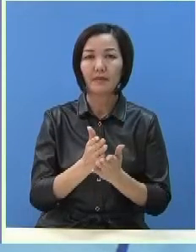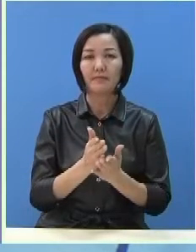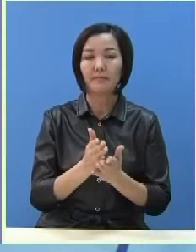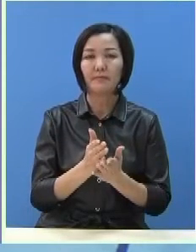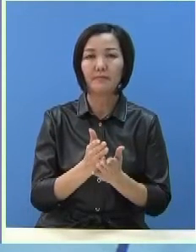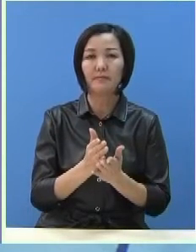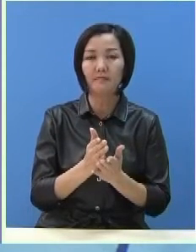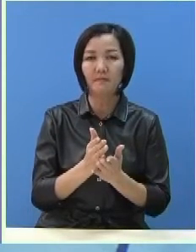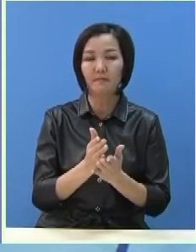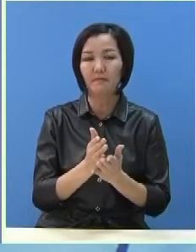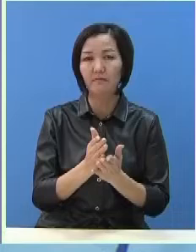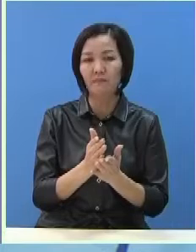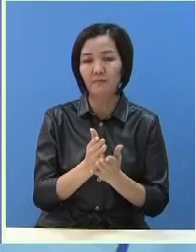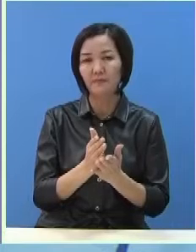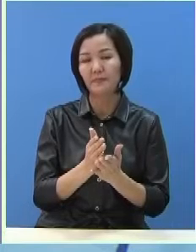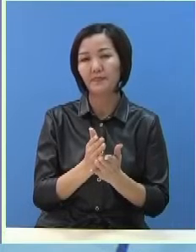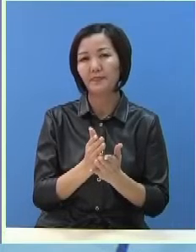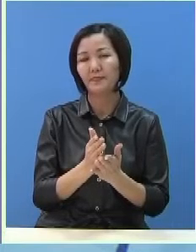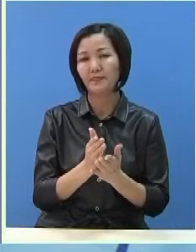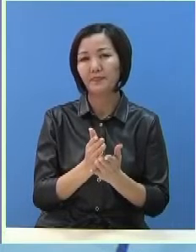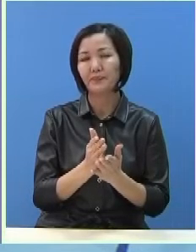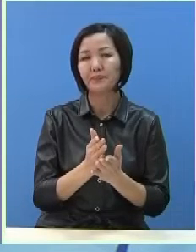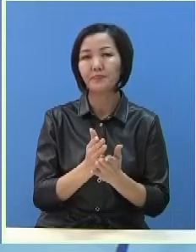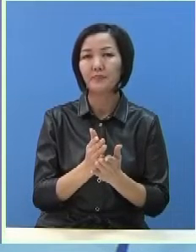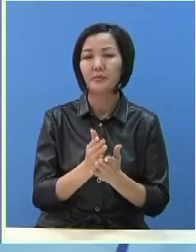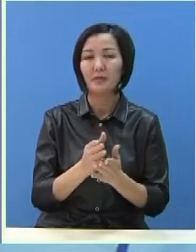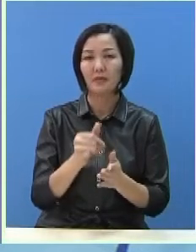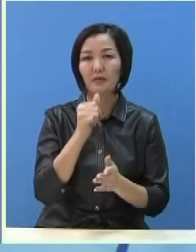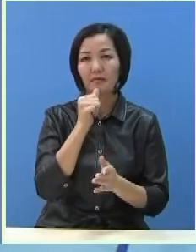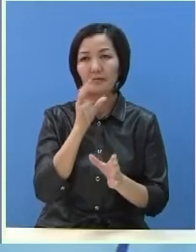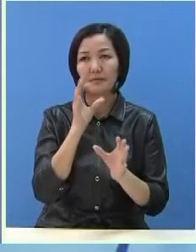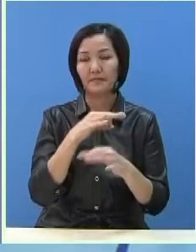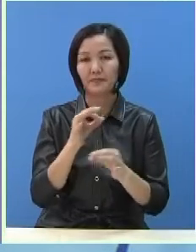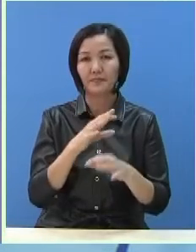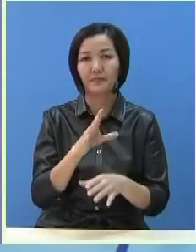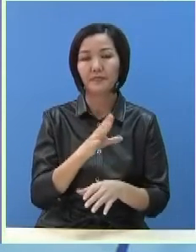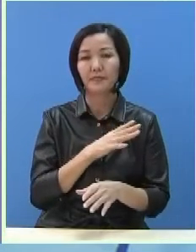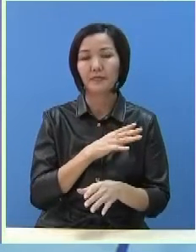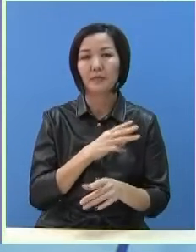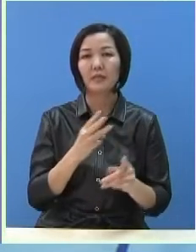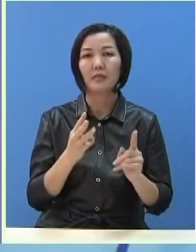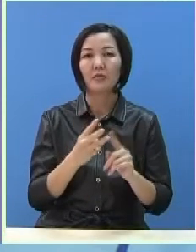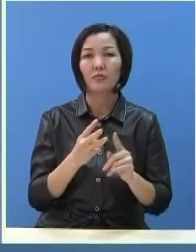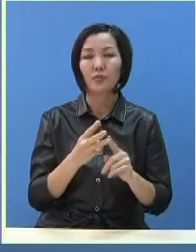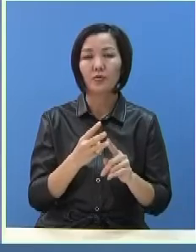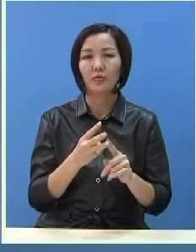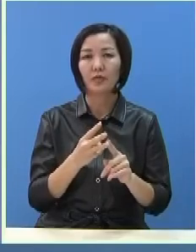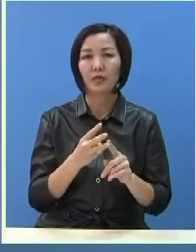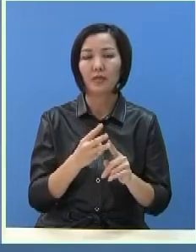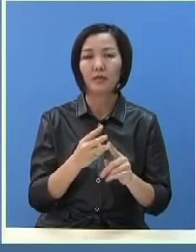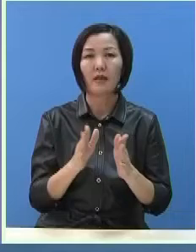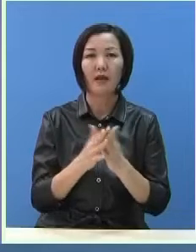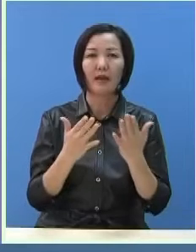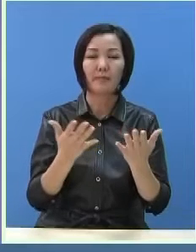саласы тек қана бір эксперимент алаң сияқты болып қалды. Үшіншіден, маған әліппені алып тастадық,